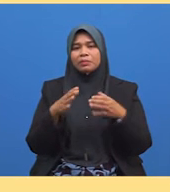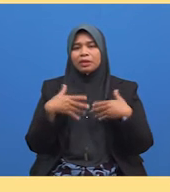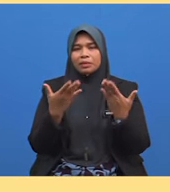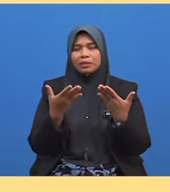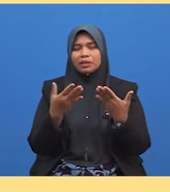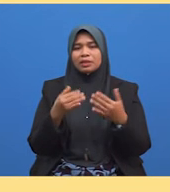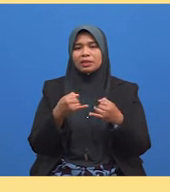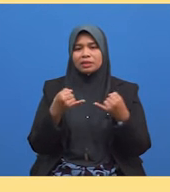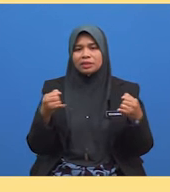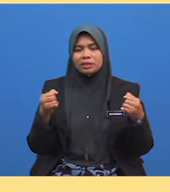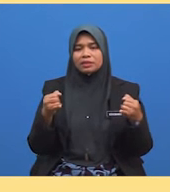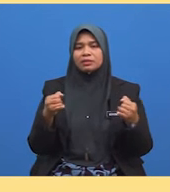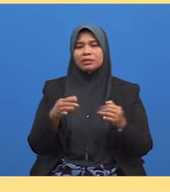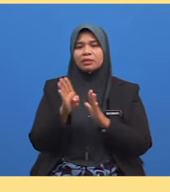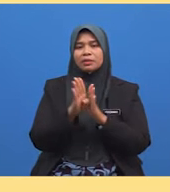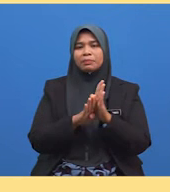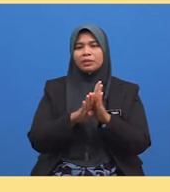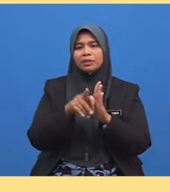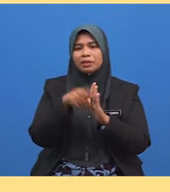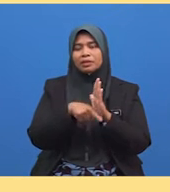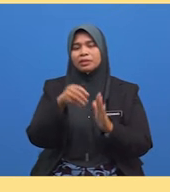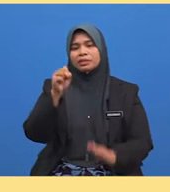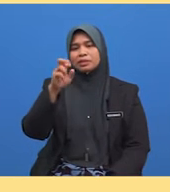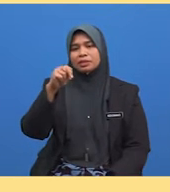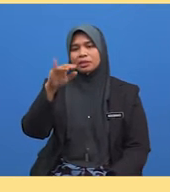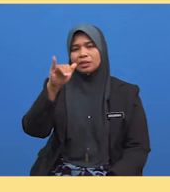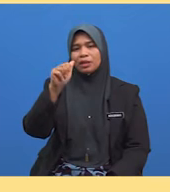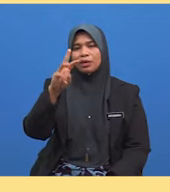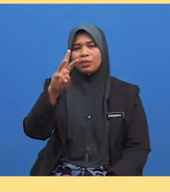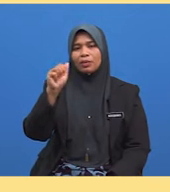Bagaimana pula jenis persenyawaan dan cara membiak?